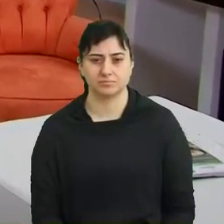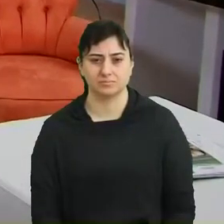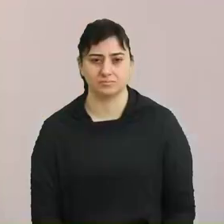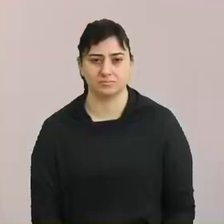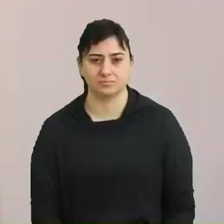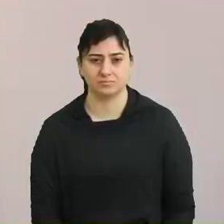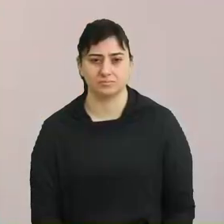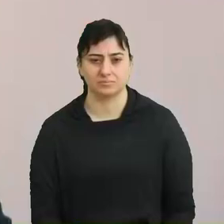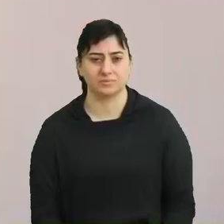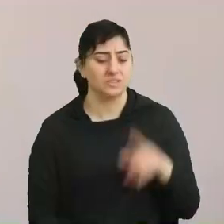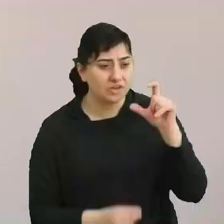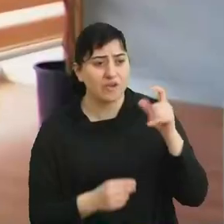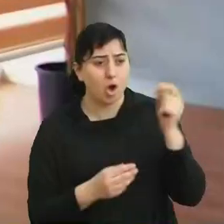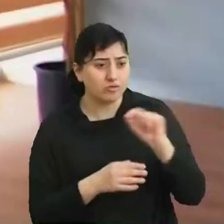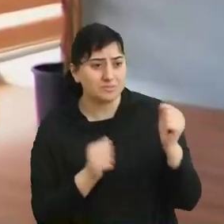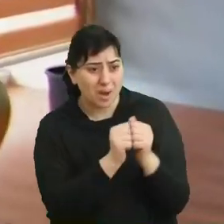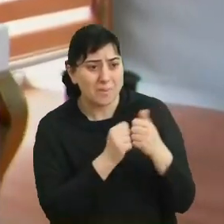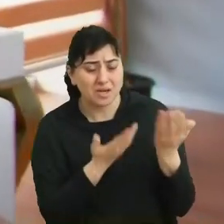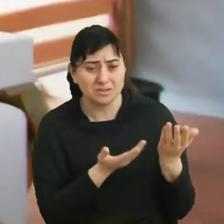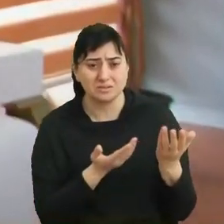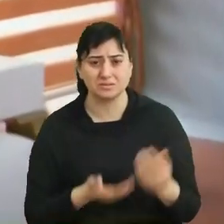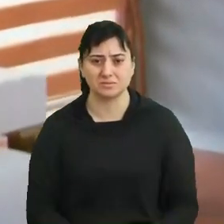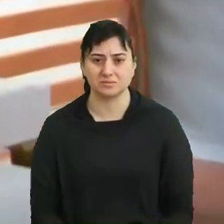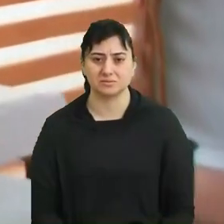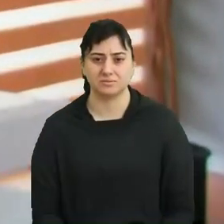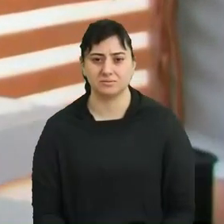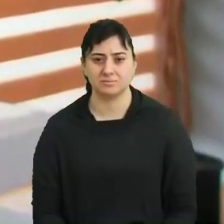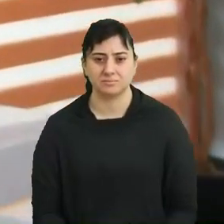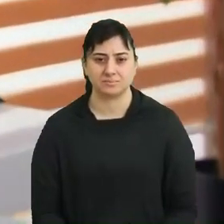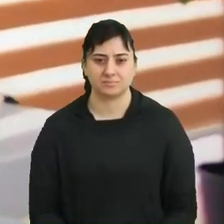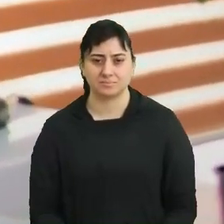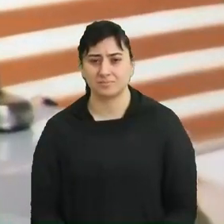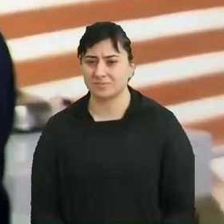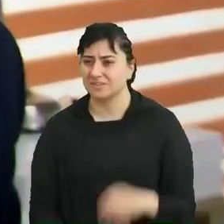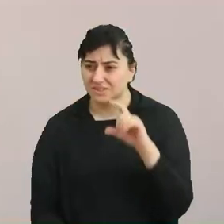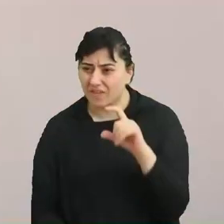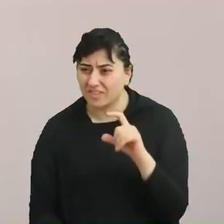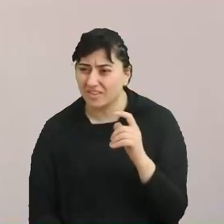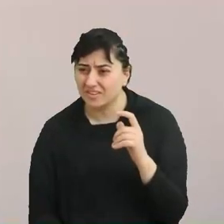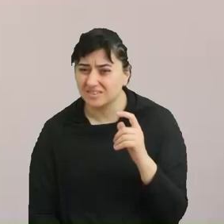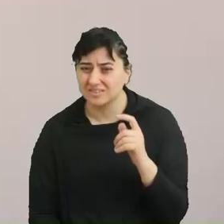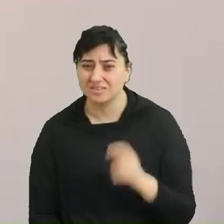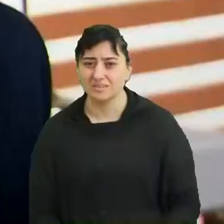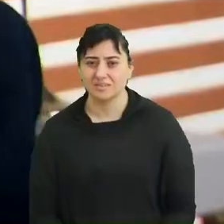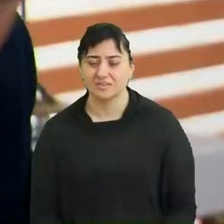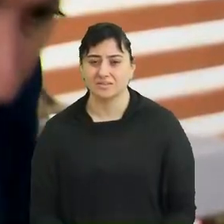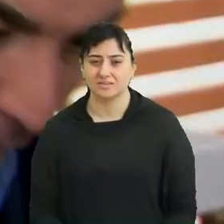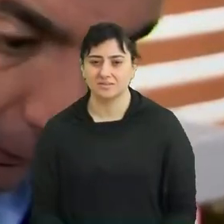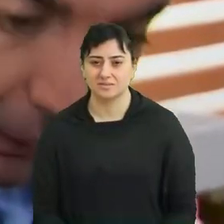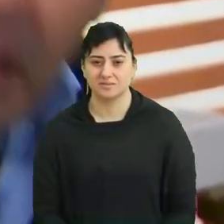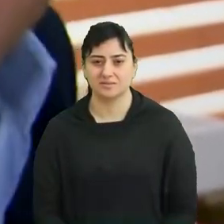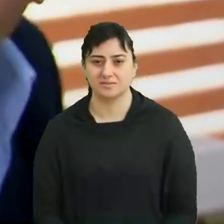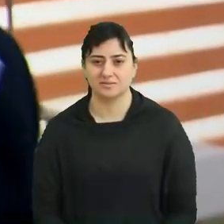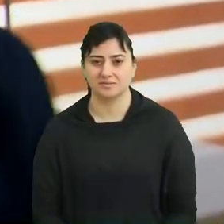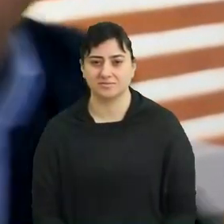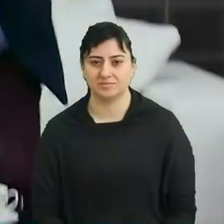Ama Cavidan Hanım da ofisinizde. Tam kahvesini yudumlayacakken dondu kaldı. Cavidan mı? Evet diye tırsakça salladı